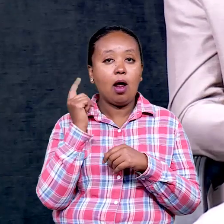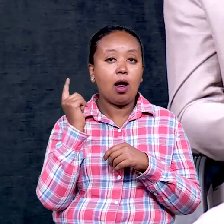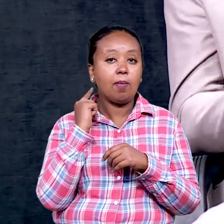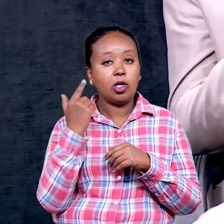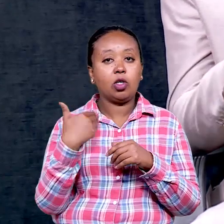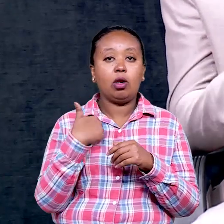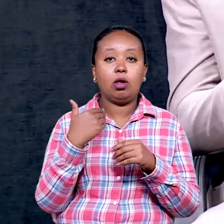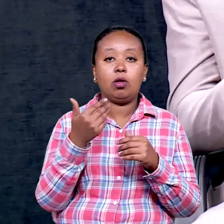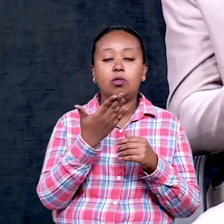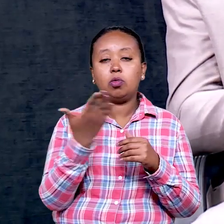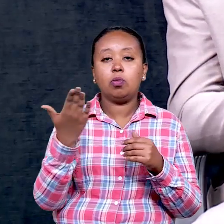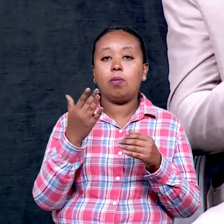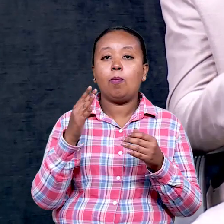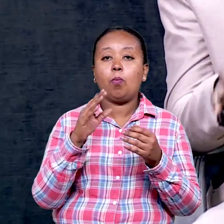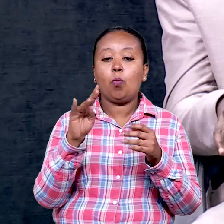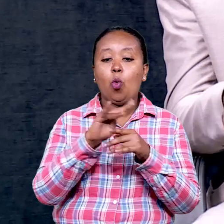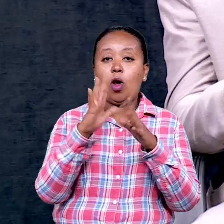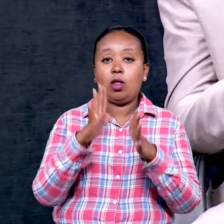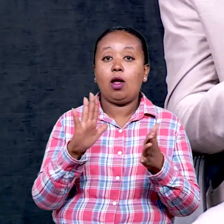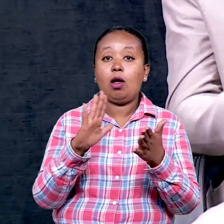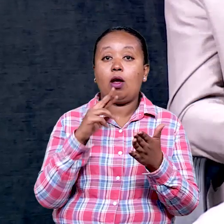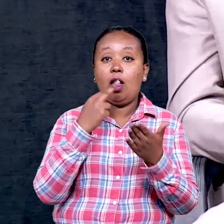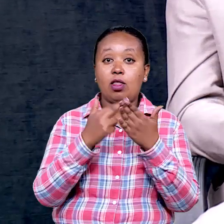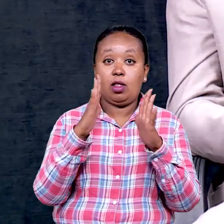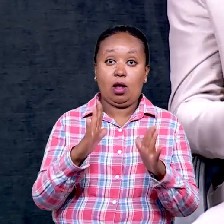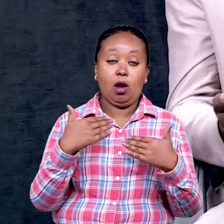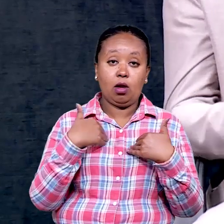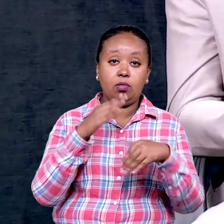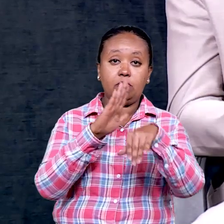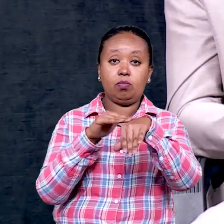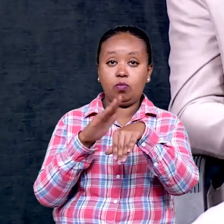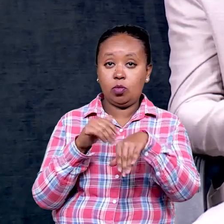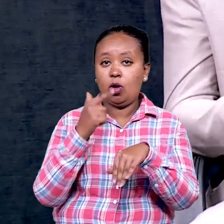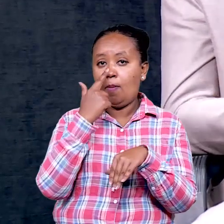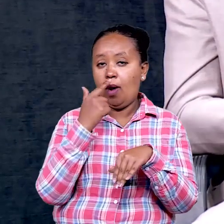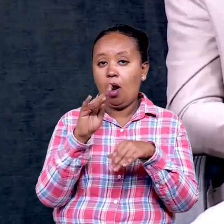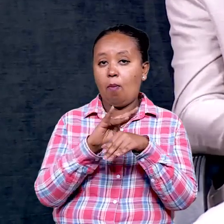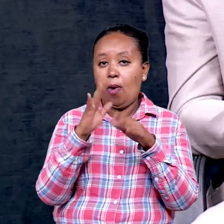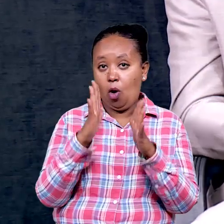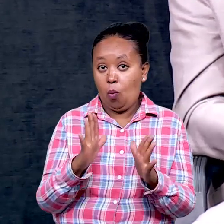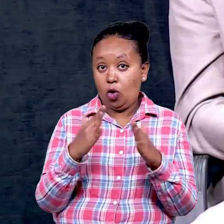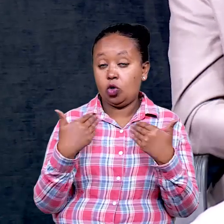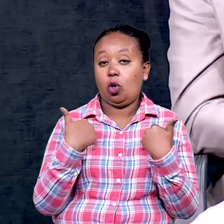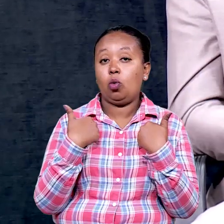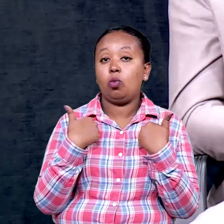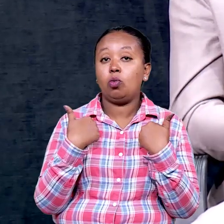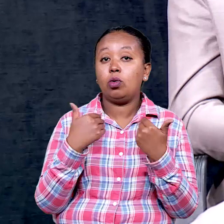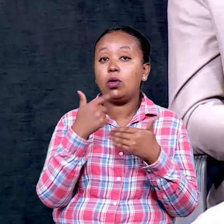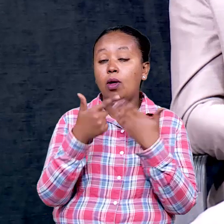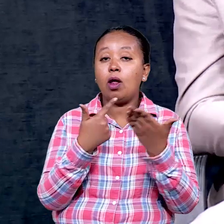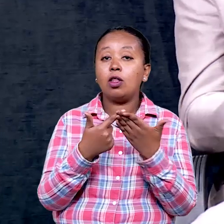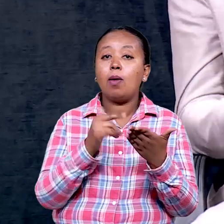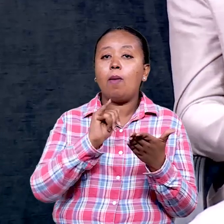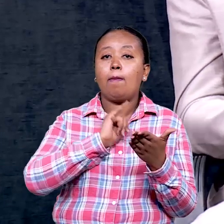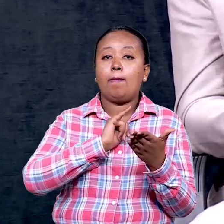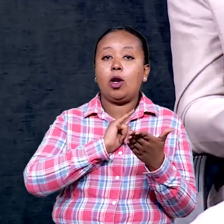አለሽ፣ ርዕሰ ጉዳዩን የሚያደርሱ ሙያተኛ ጋዜጠኞች አሉች፣ ጠርተሽ የምታናግሪያቸው ኤክስፐርቶች፣ የምትጋብዣቸው ሰዎች አሉች።